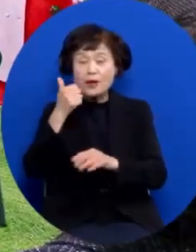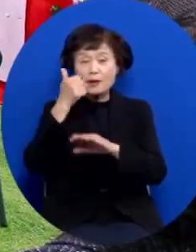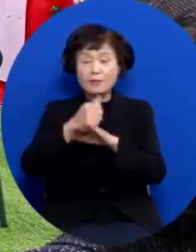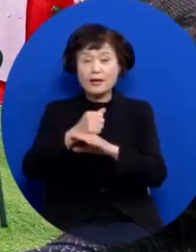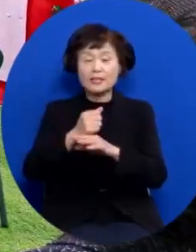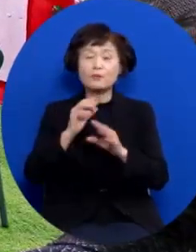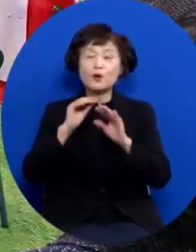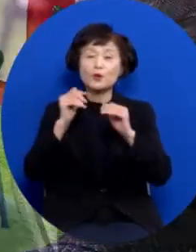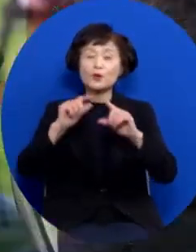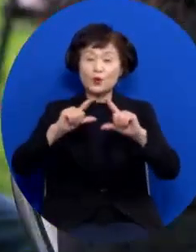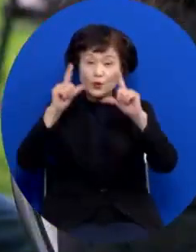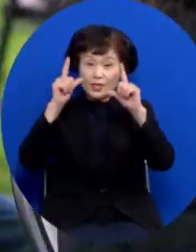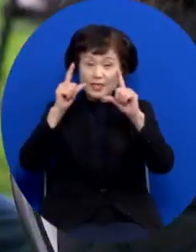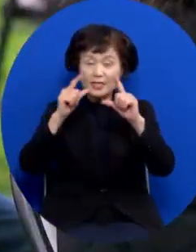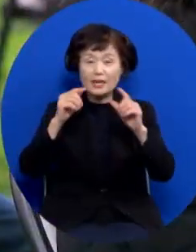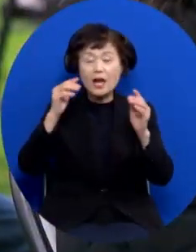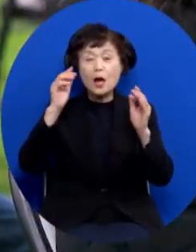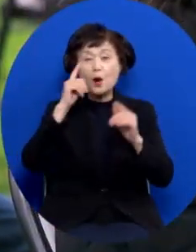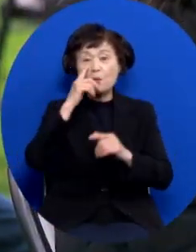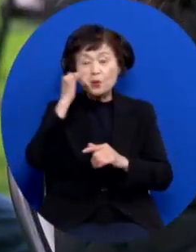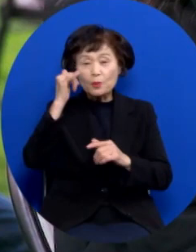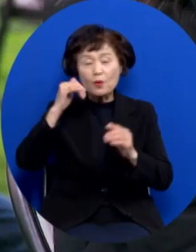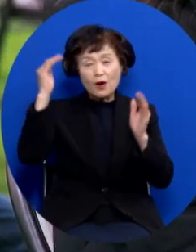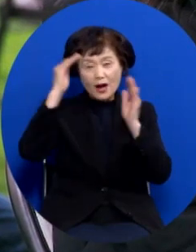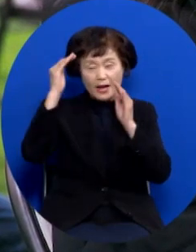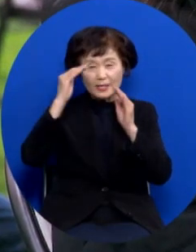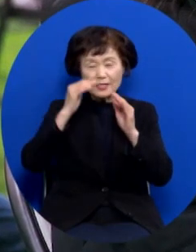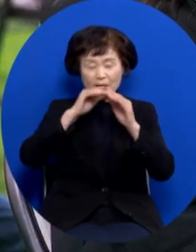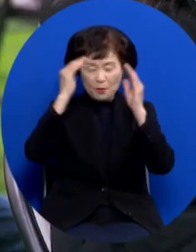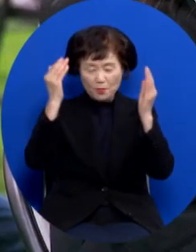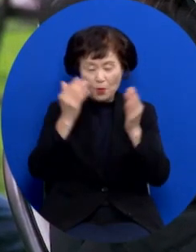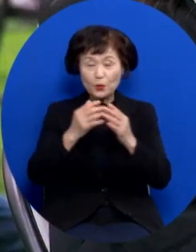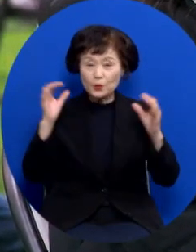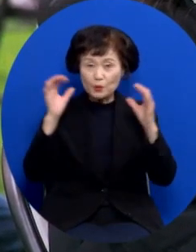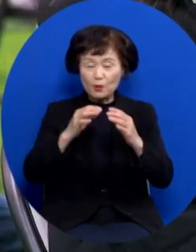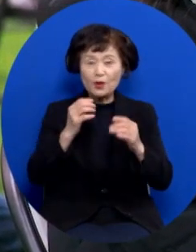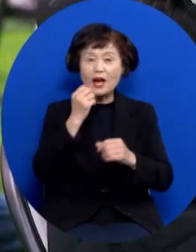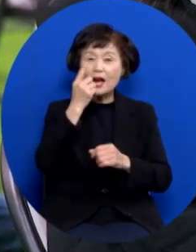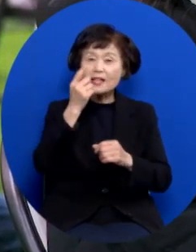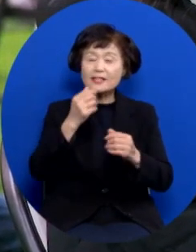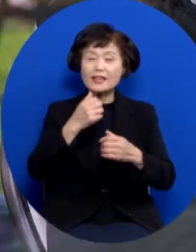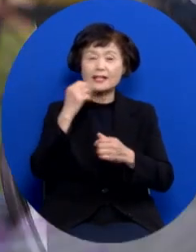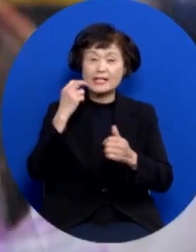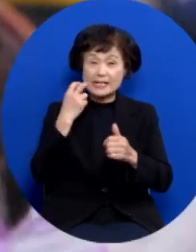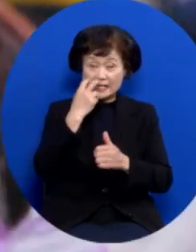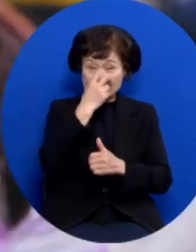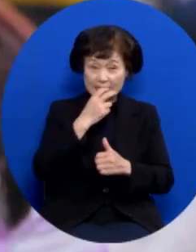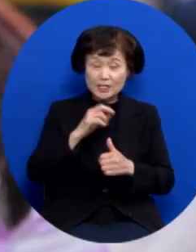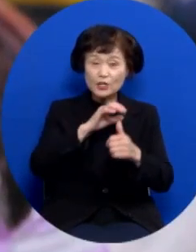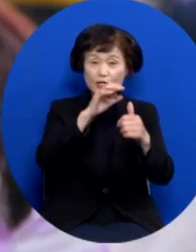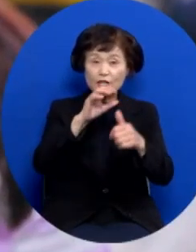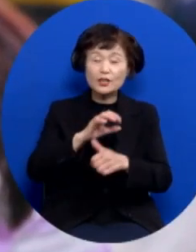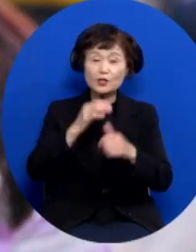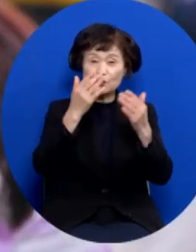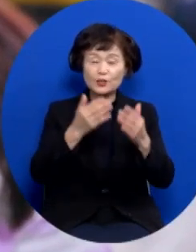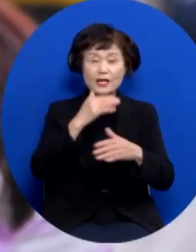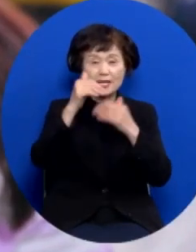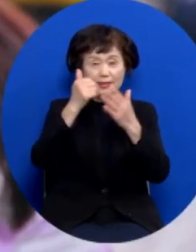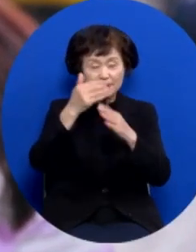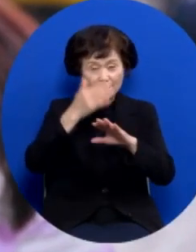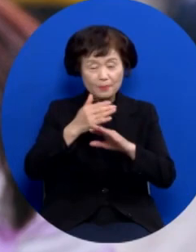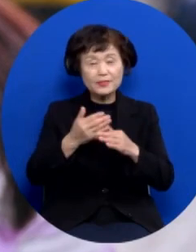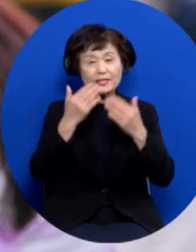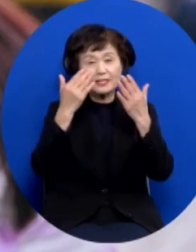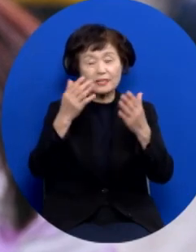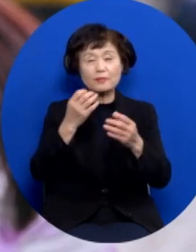모든 학생 학부모 교사들이 함께 모여 한 달을 지켜주신 하나님께 감사드리고 또 새로운 한 달을 믿음으로 출발해